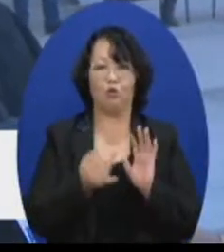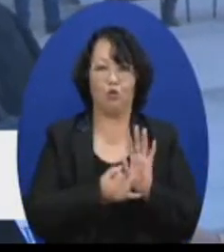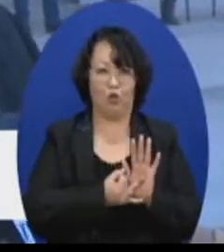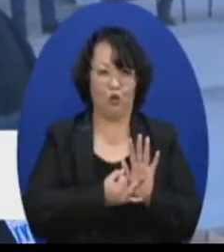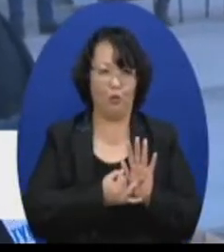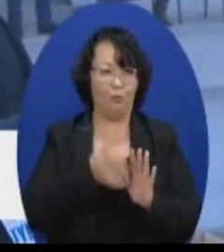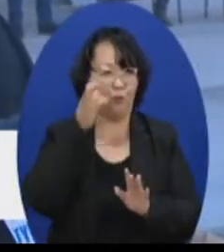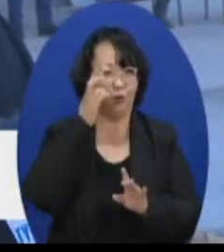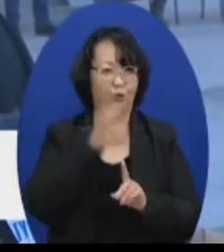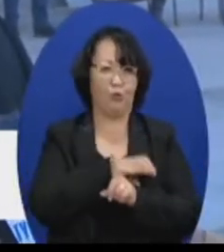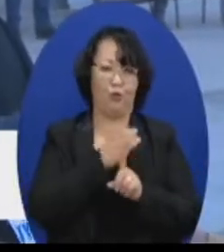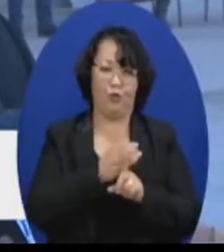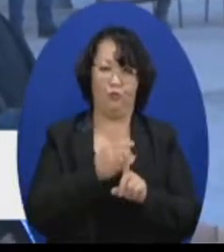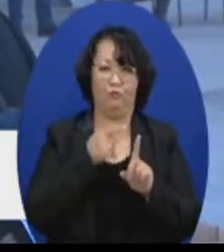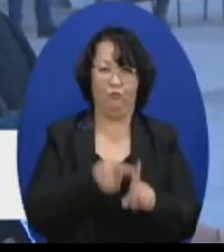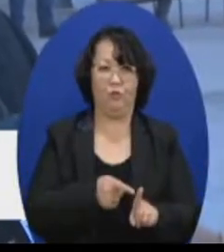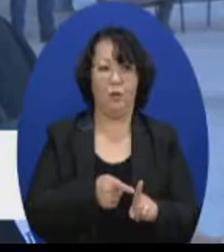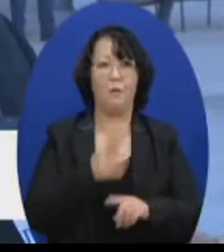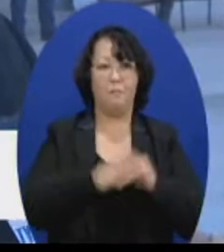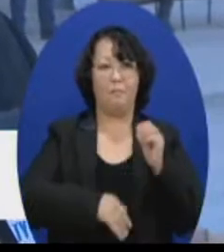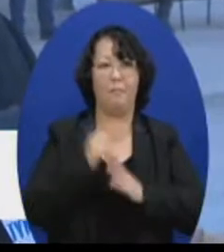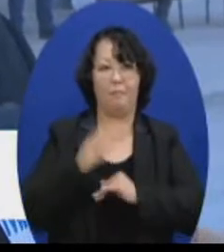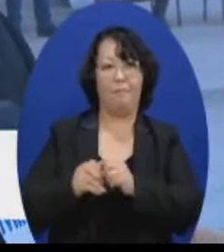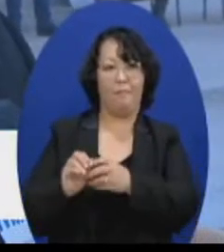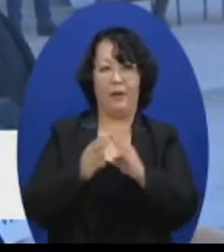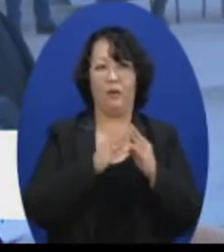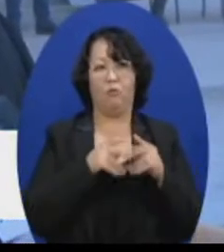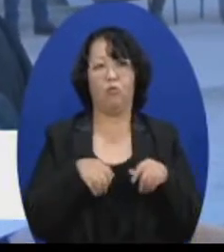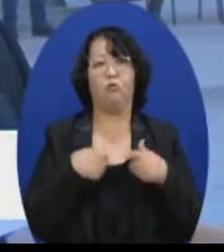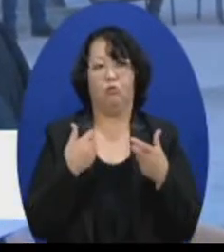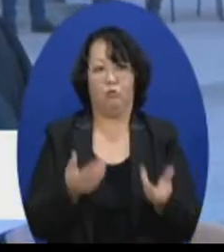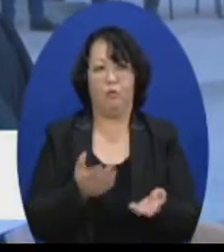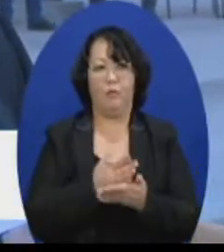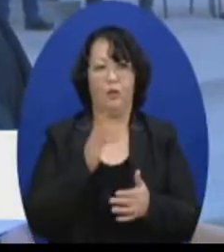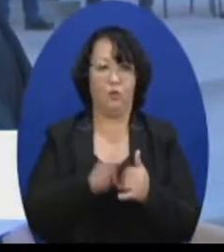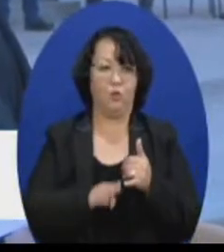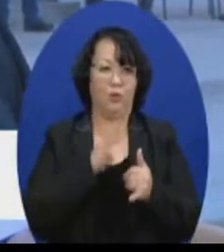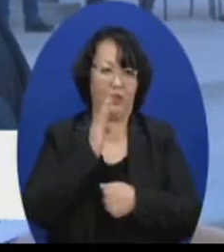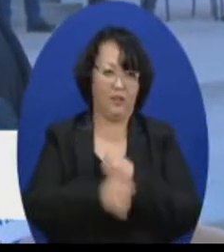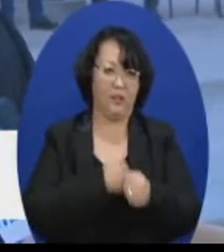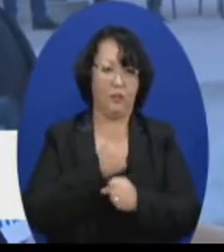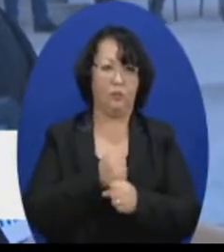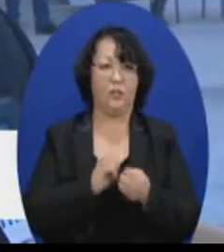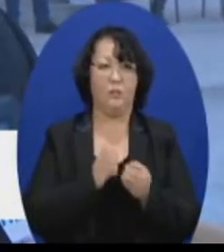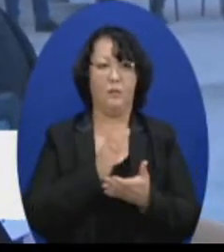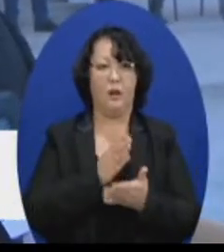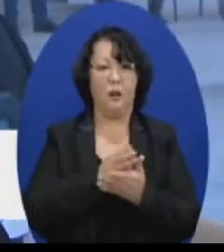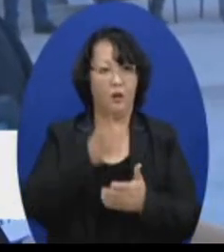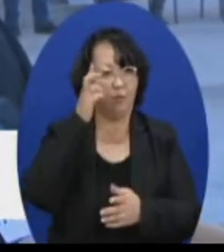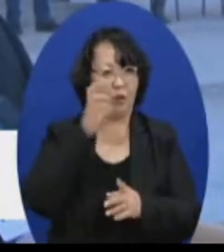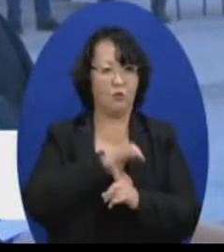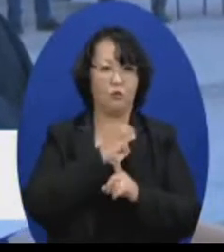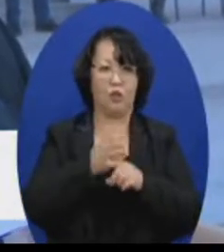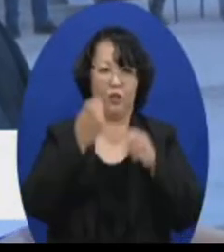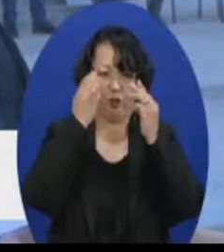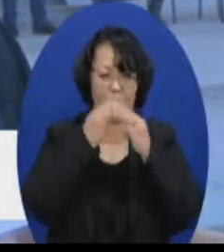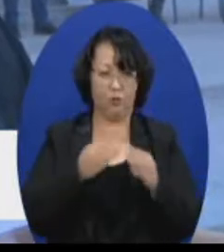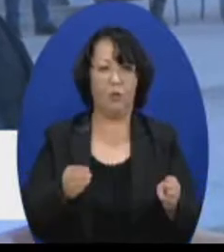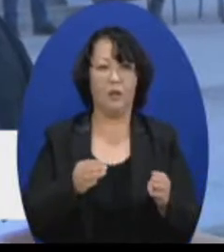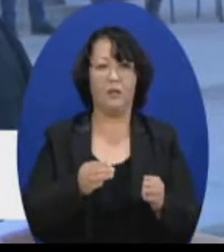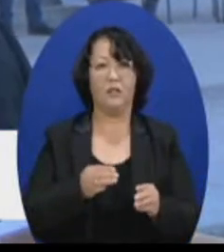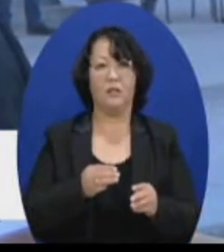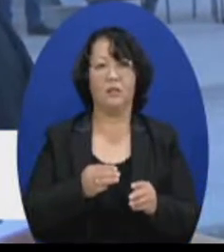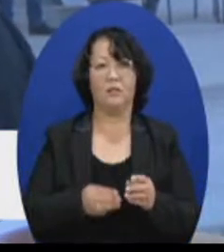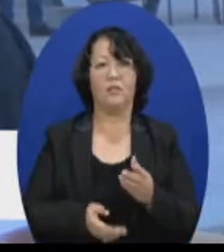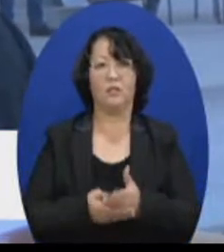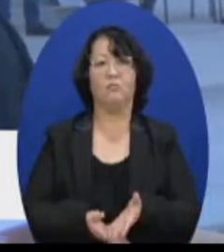ийм боловсрол соёлын одоо чиглэлээр одоо барилга баригдсан байгаа юм. Энэ бол одоо сүүлийн жилүүдэд хийж байгаа боловсрол соёл шинжилгээ ухаанд хийж байгаа одоо томоохон